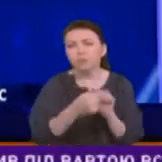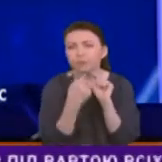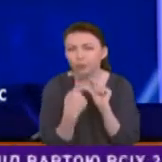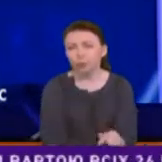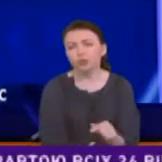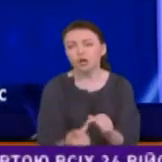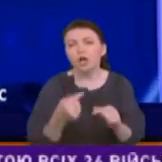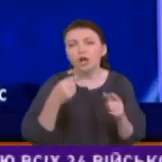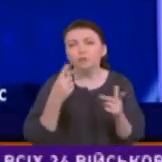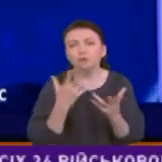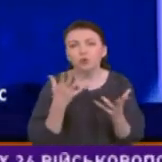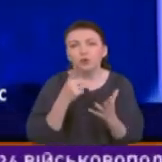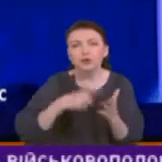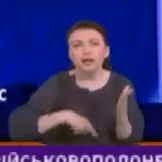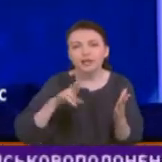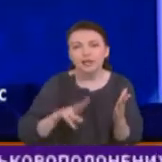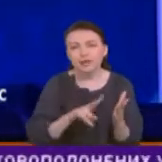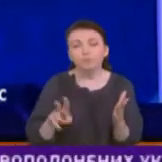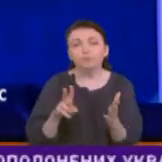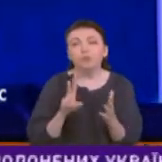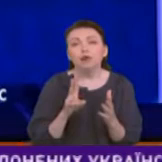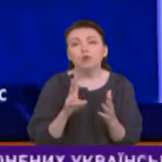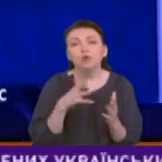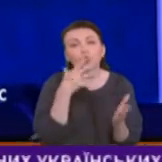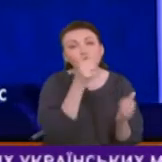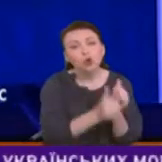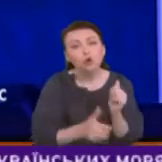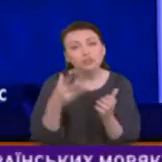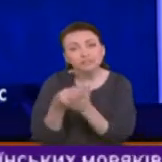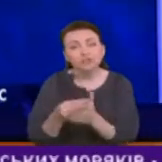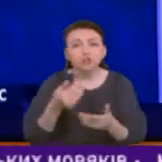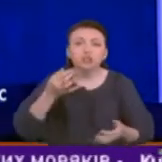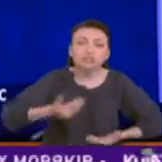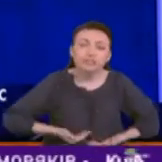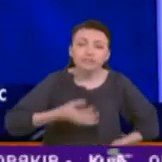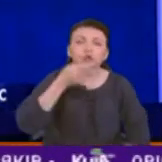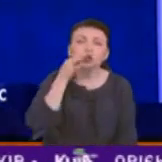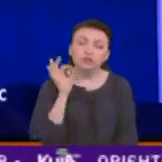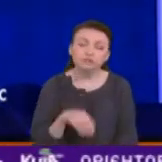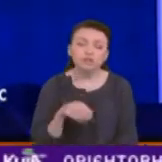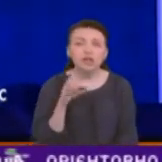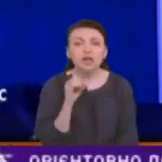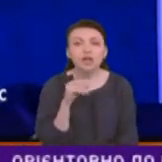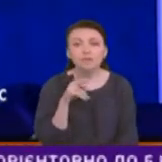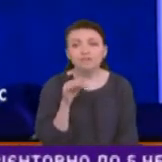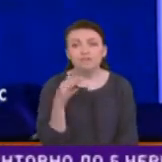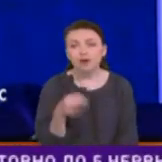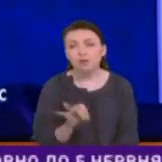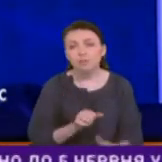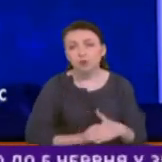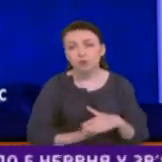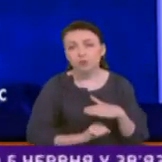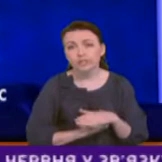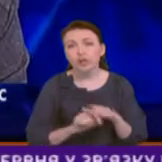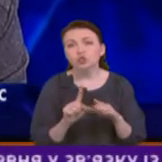проти будь-якої релігії церкви. Через то у кожного з них свій життєвий досвід. І Епіфаній базується на тому,